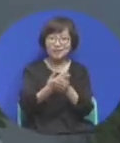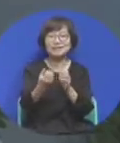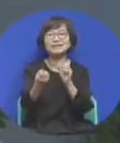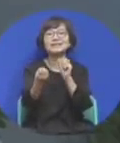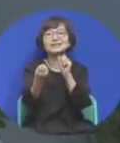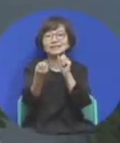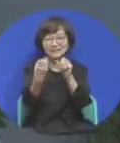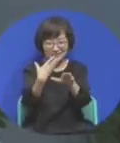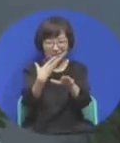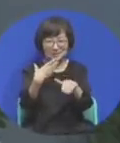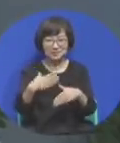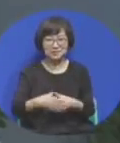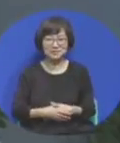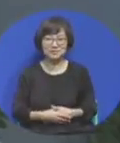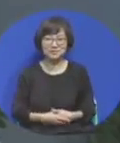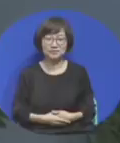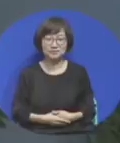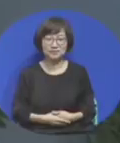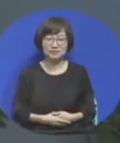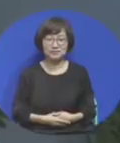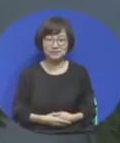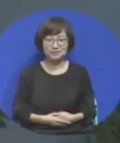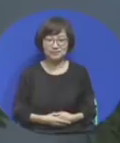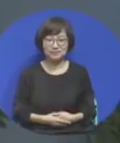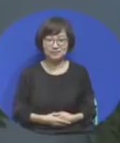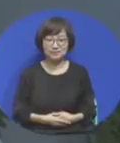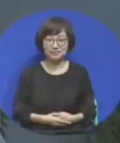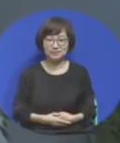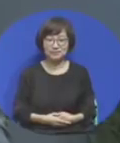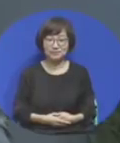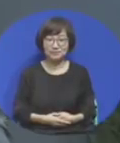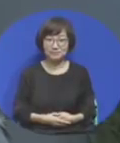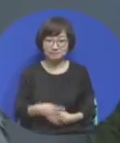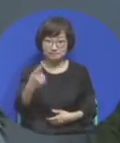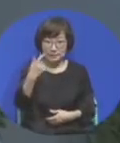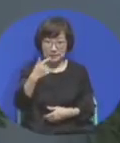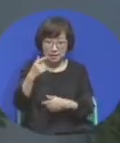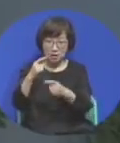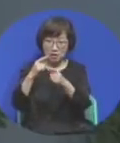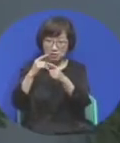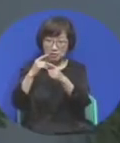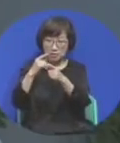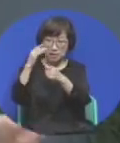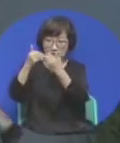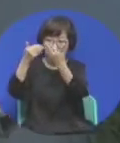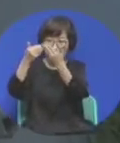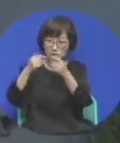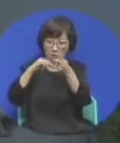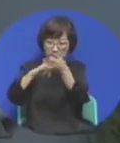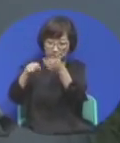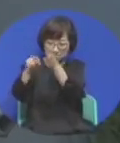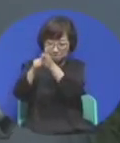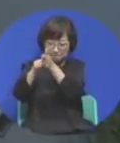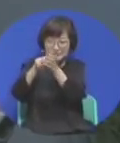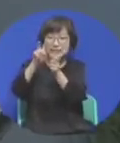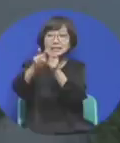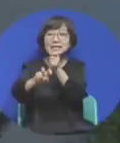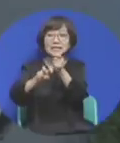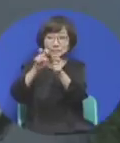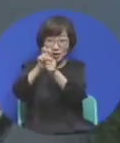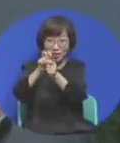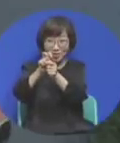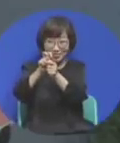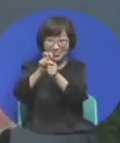Lord God is with you and is with me. 그거 붙잡고 20년을 걸어왔는데 지금은 하나님의 말씀을